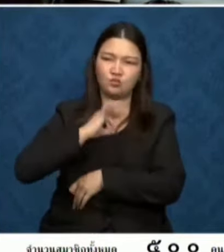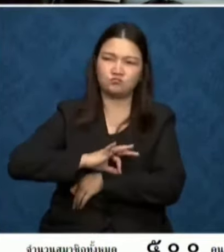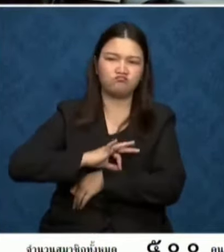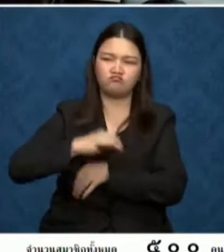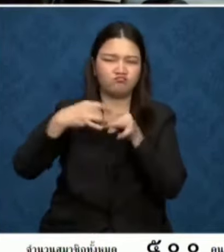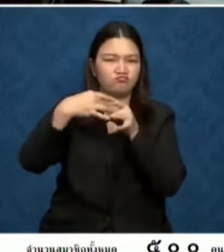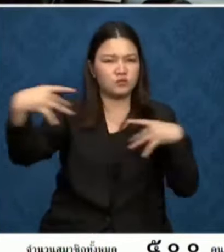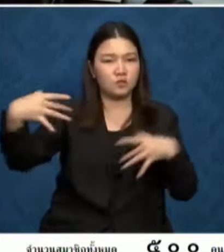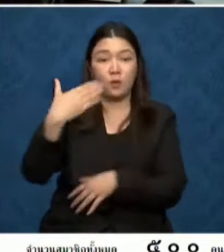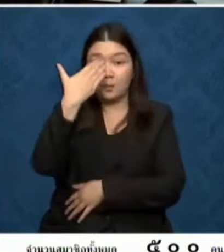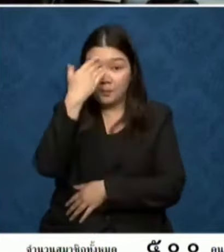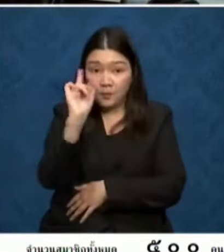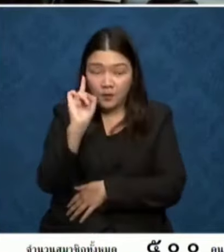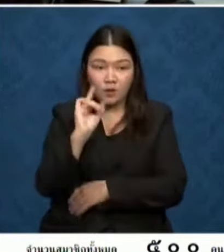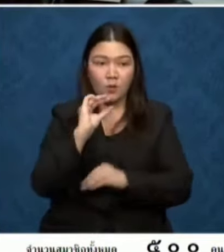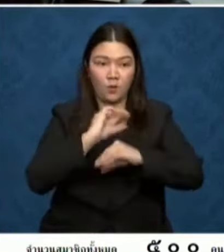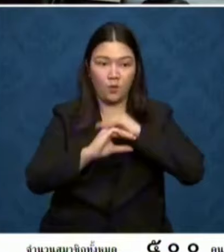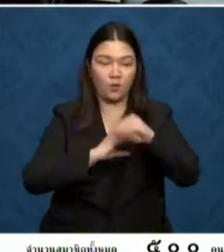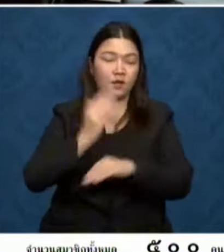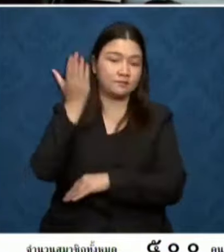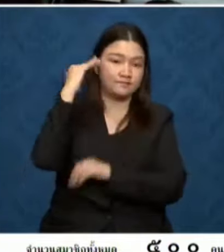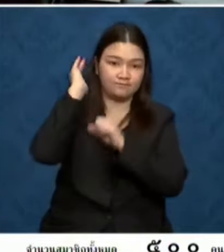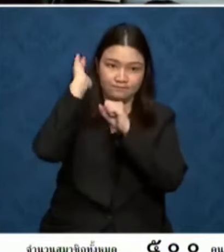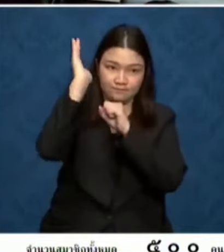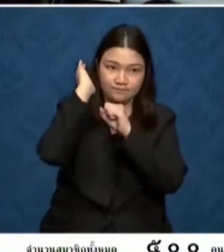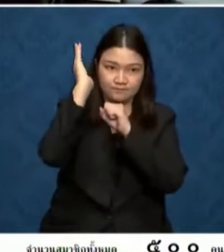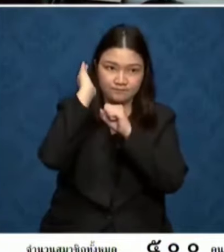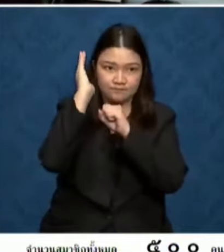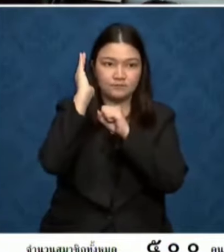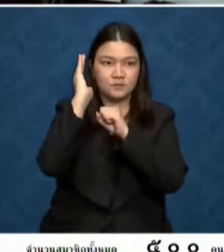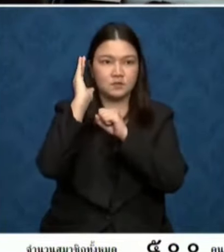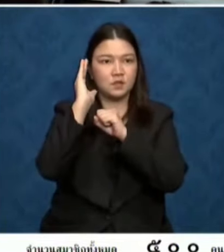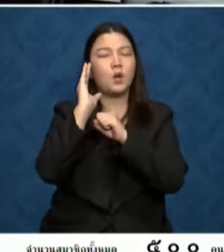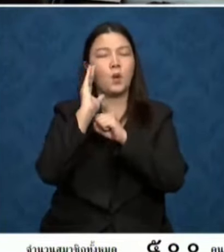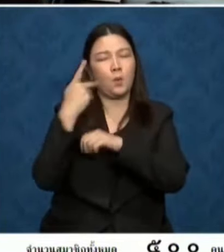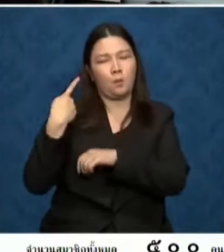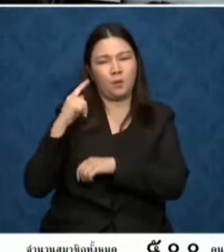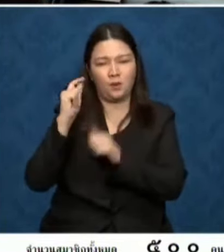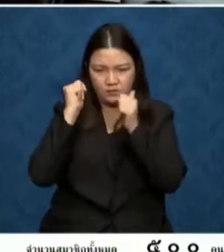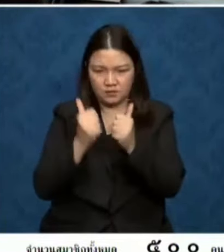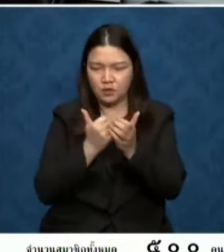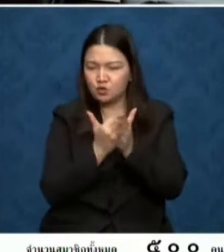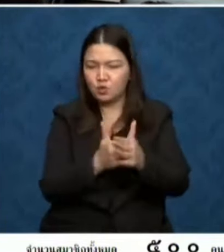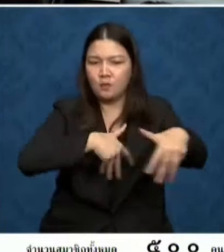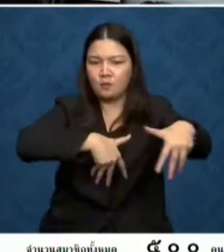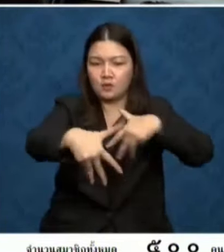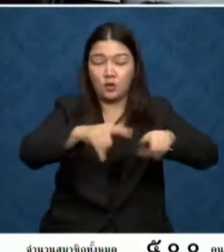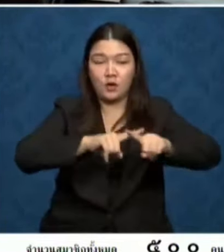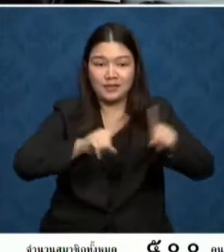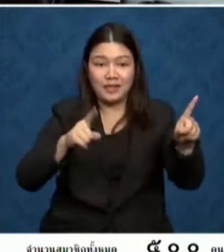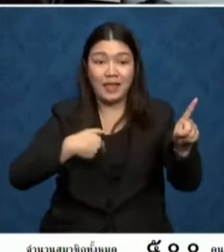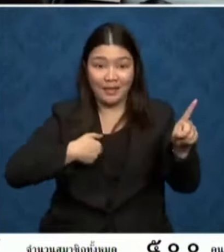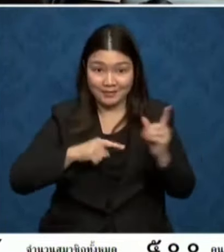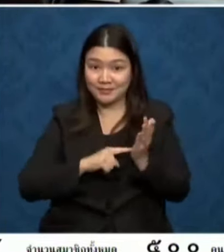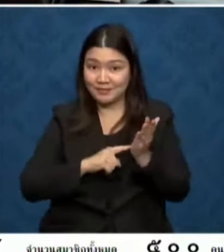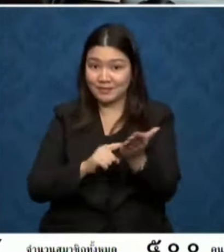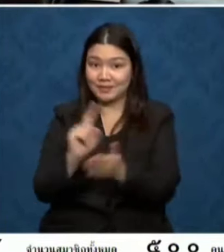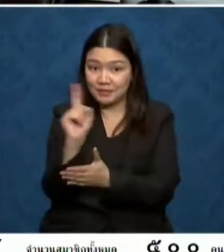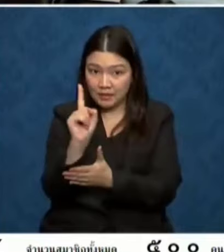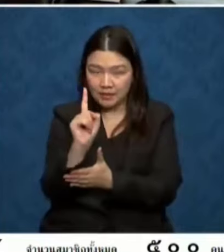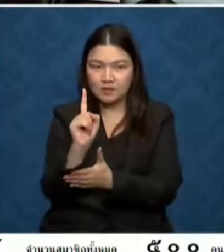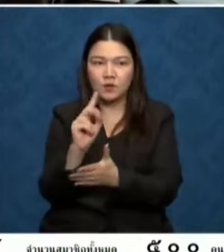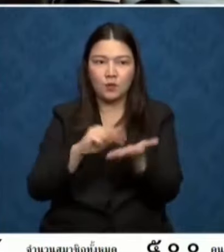าโครงการที่ผมอภิปรายไปครับผมเห็นด้วยว่ามันเป็นประโยชน์ที่สำคัญกับประชาชนครับเพียงแต่เราแค่เสนอว่าเราไม่จำเป็